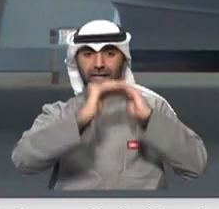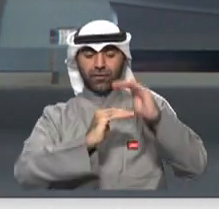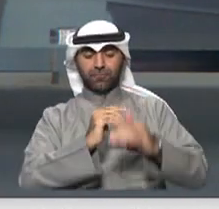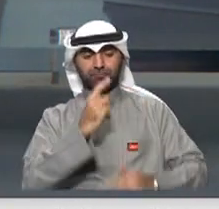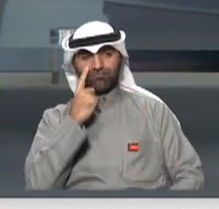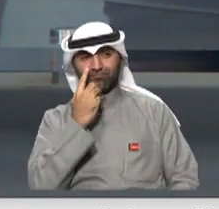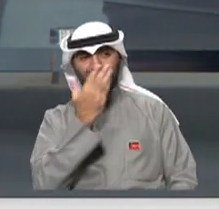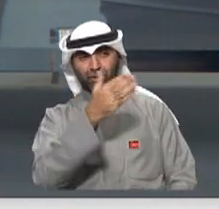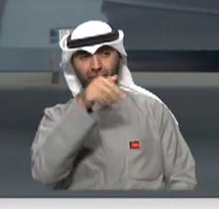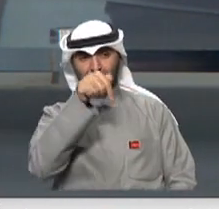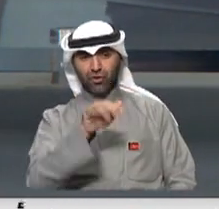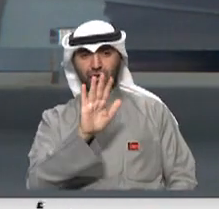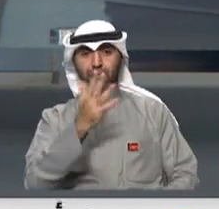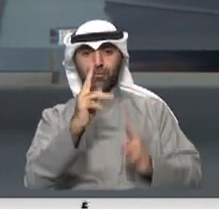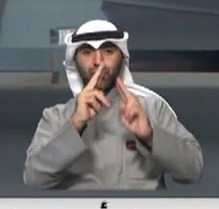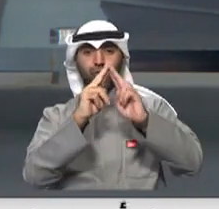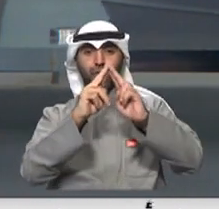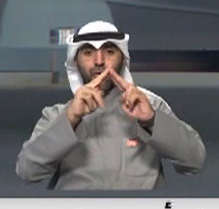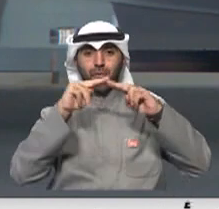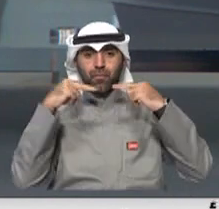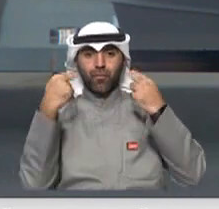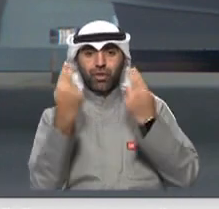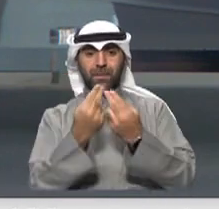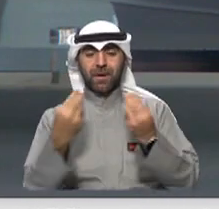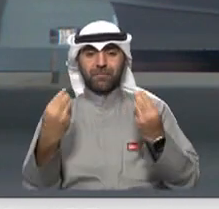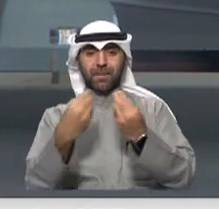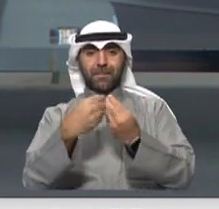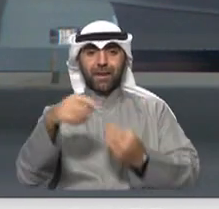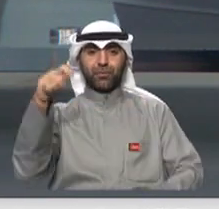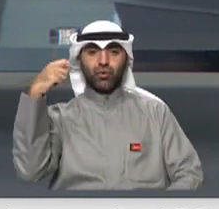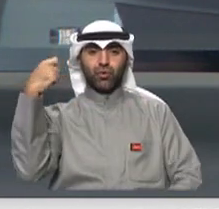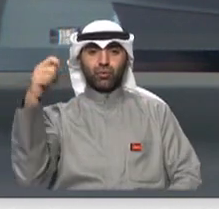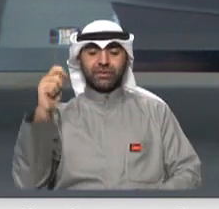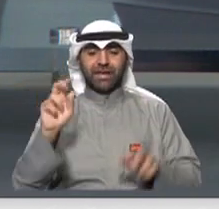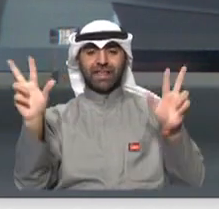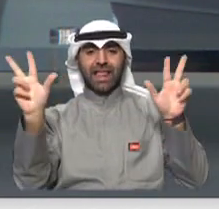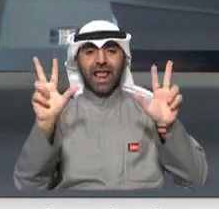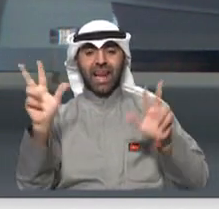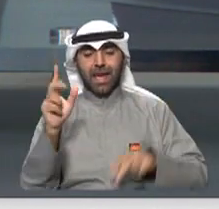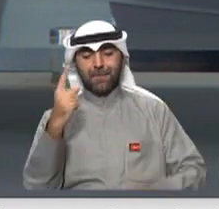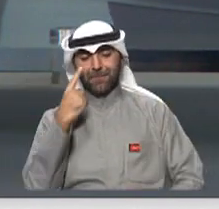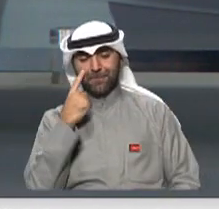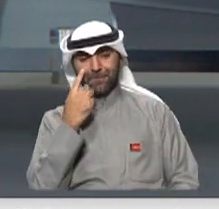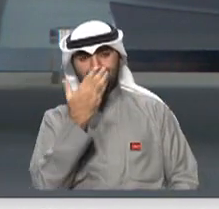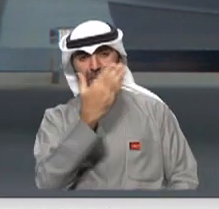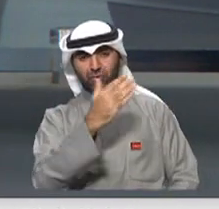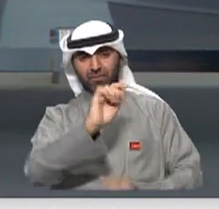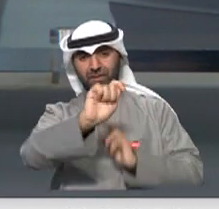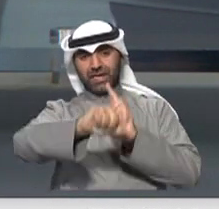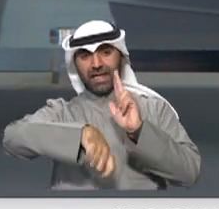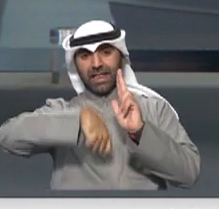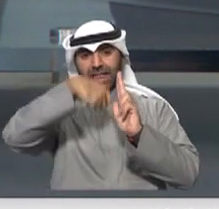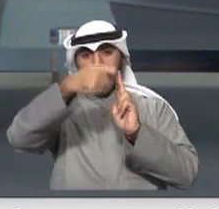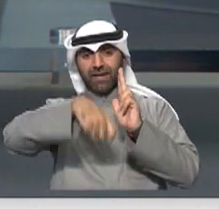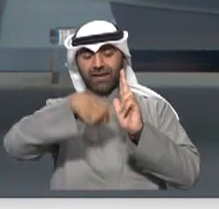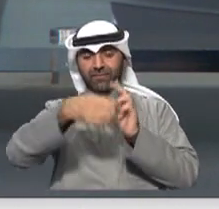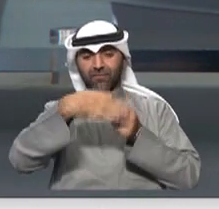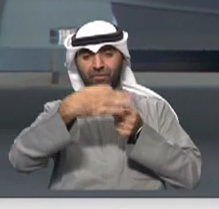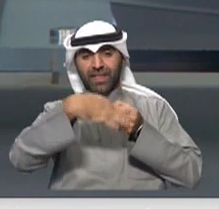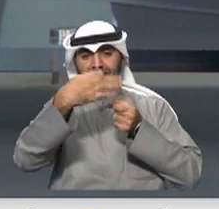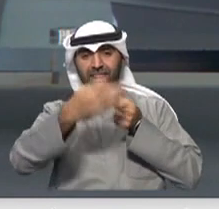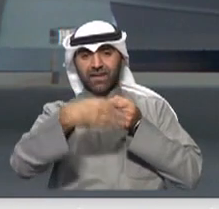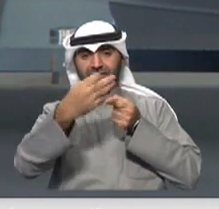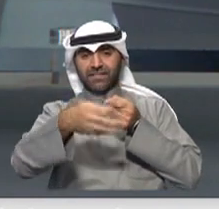لغة الكويت المشتركة في المركز الأمريكاني دار الآثار الإسلامية، احتفاء بدور سفراء